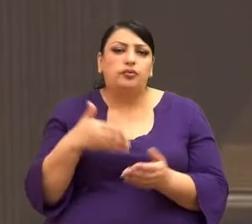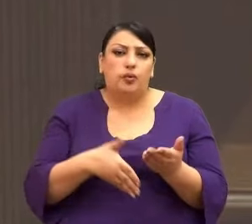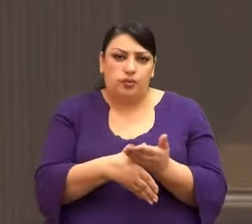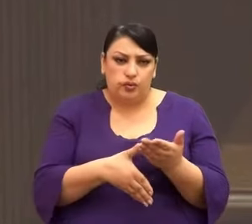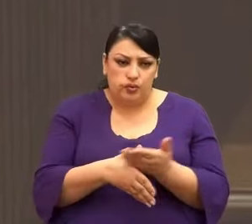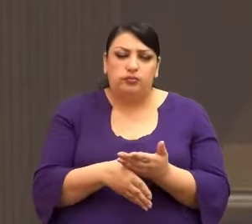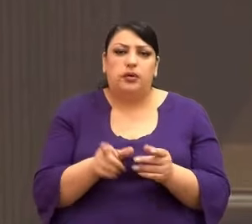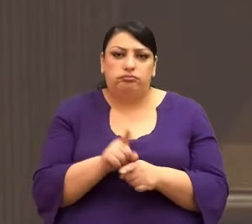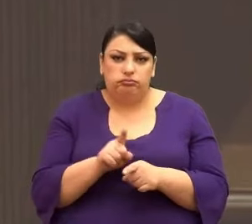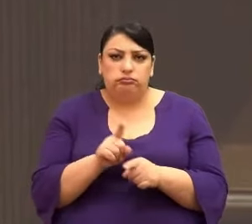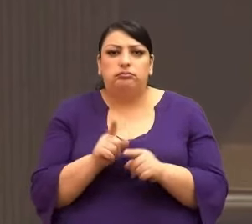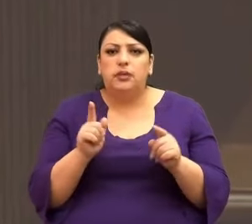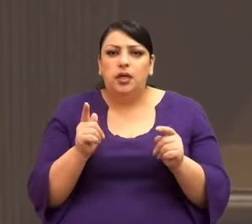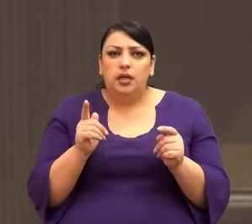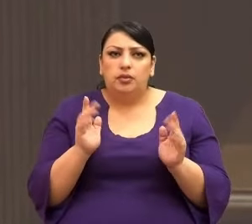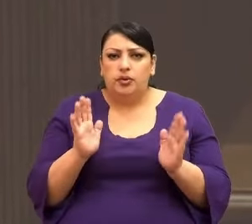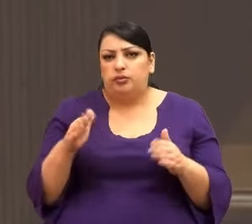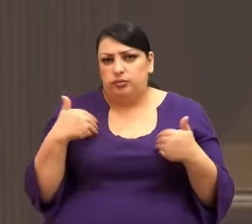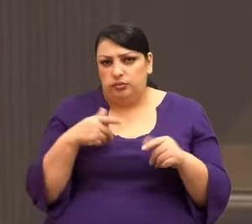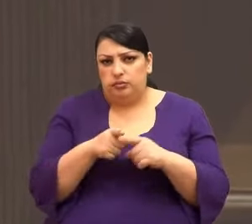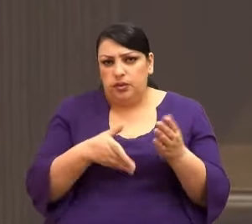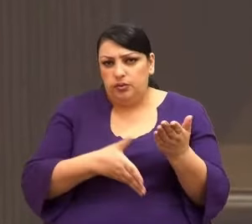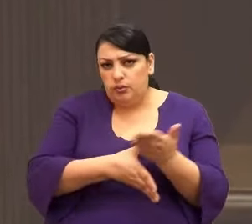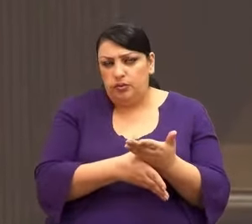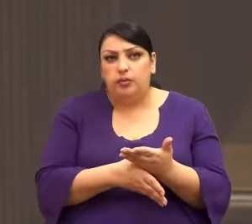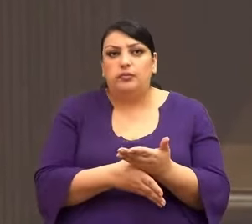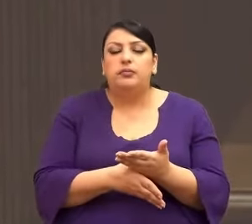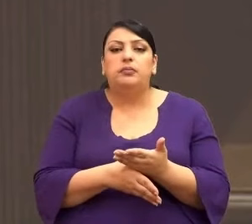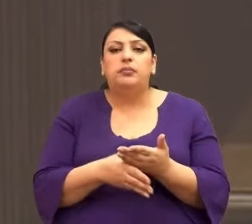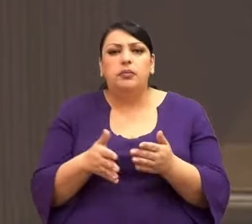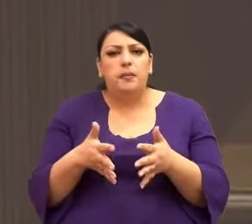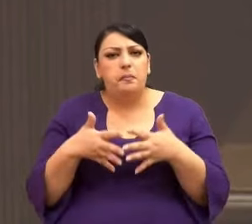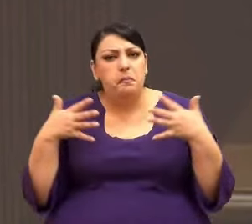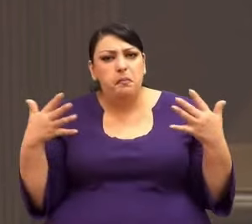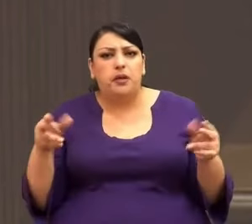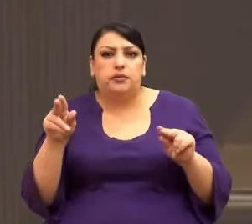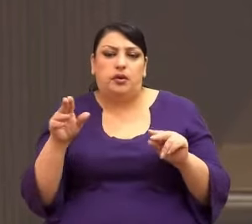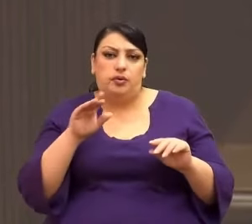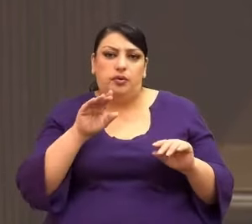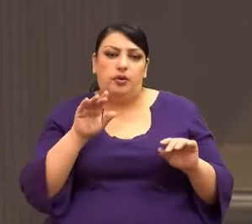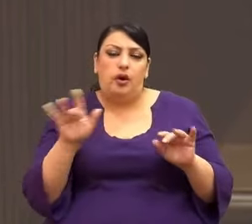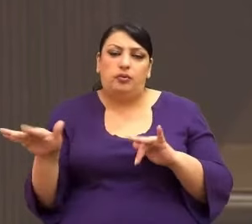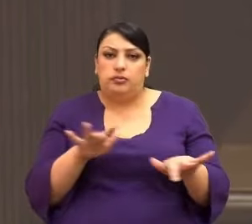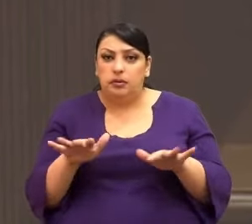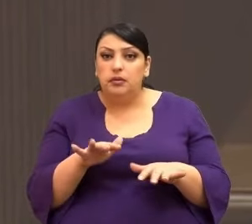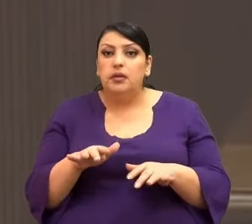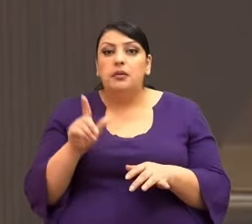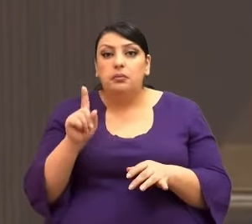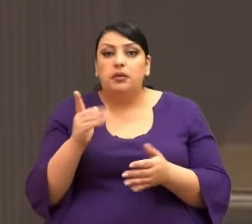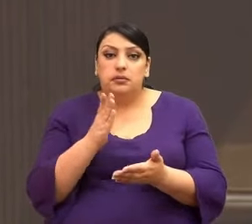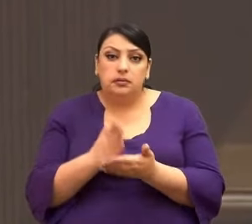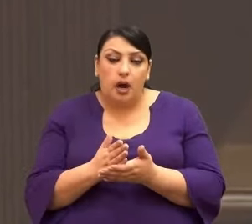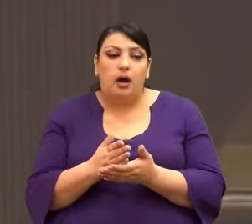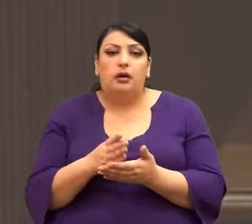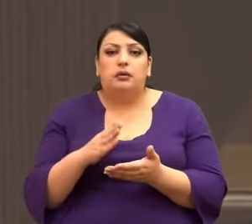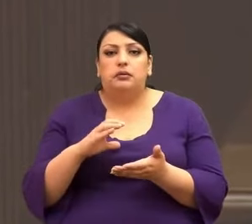բարեգործության ինստիտուտի լայն կիրառությունը և նախաձեռնողականությունը, բայց դրա համար կան կառուցակարգեր, այդ թվում հարկային